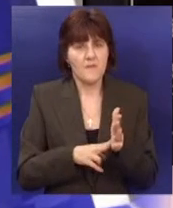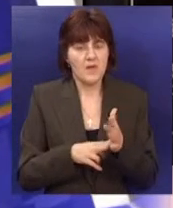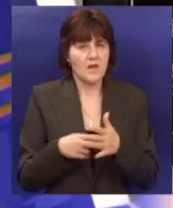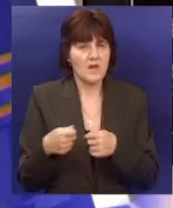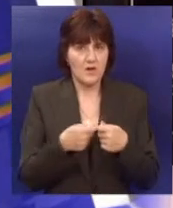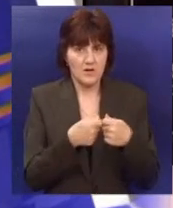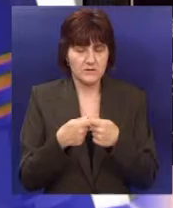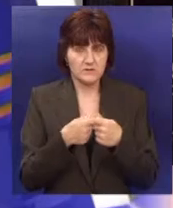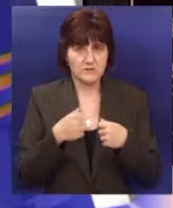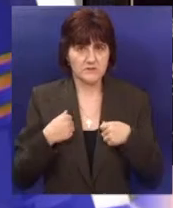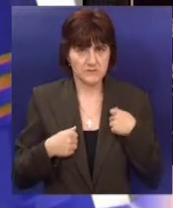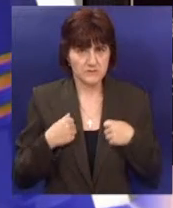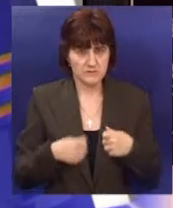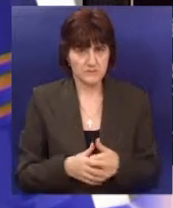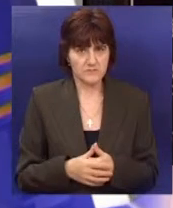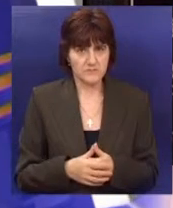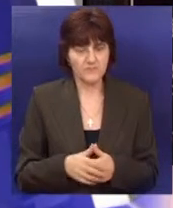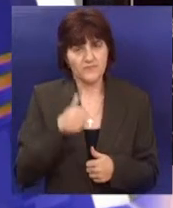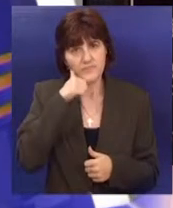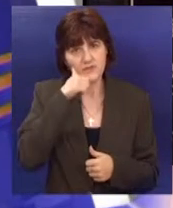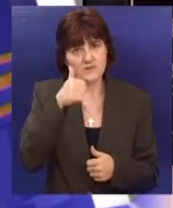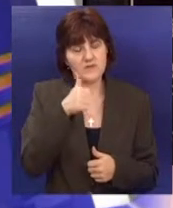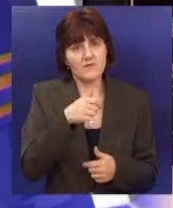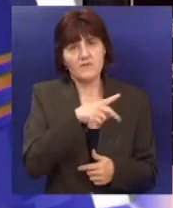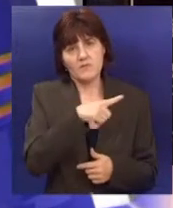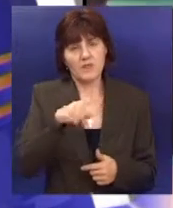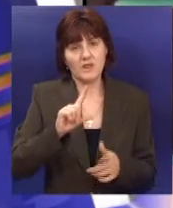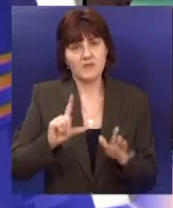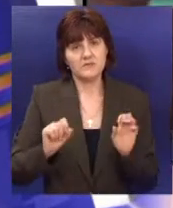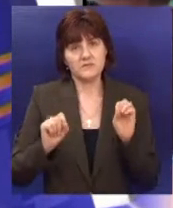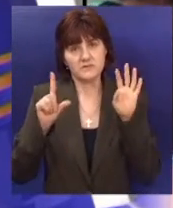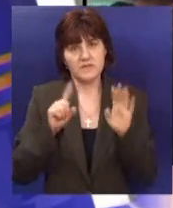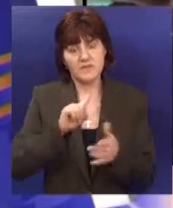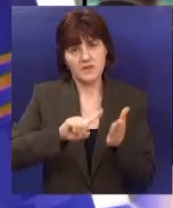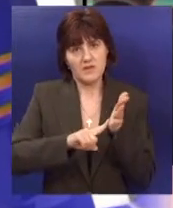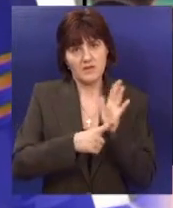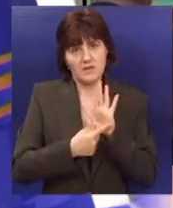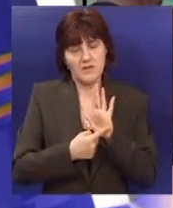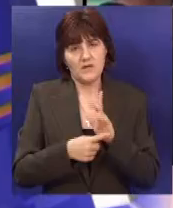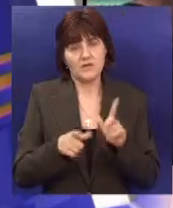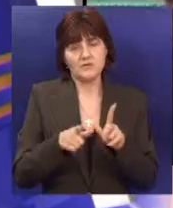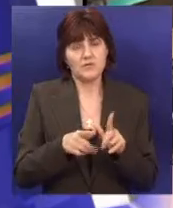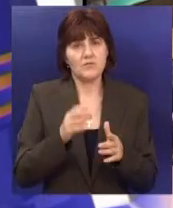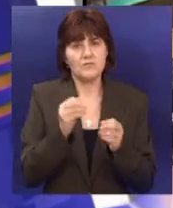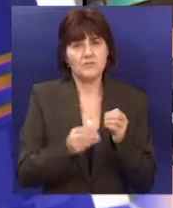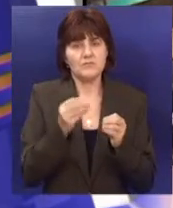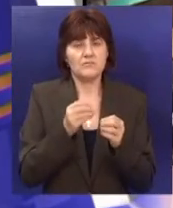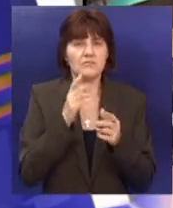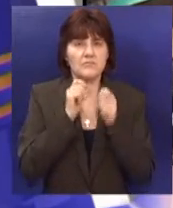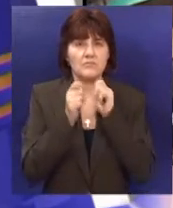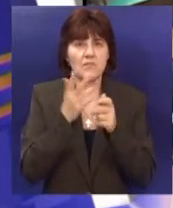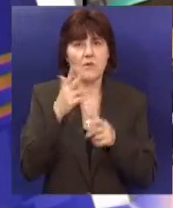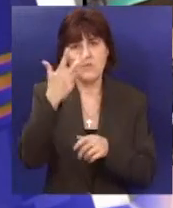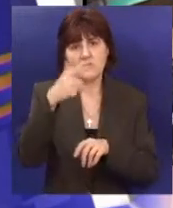plan turističke organizacije grada Subotice. Na dnevnom redu je bilo 17 tačaka koje su odbornici usvojili u rekordnom